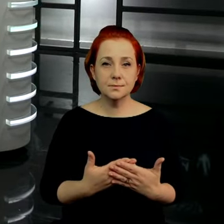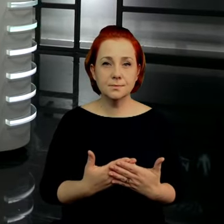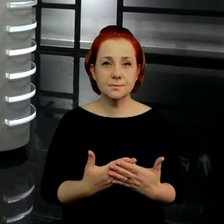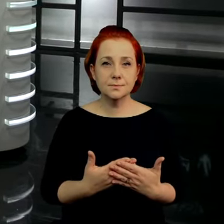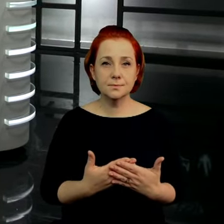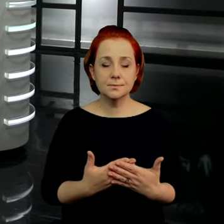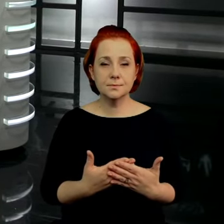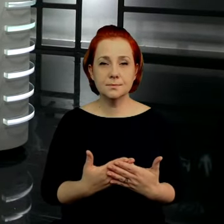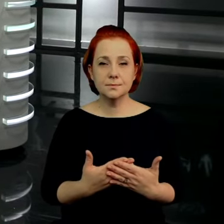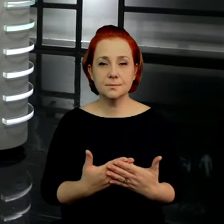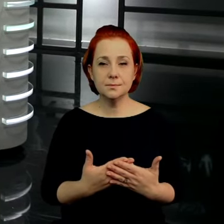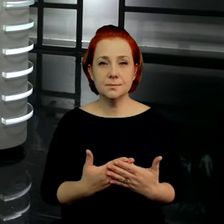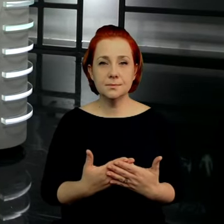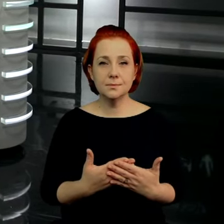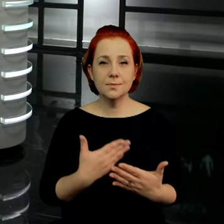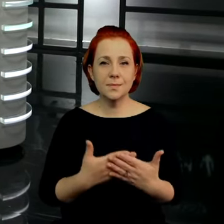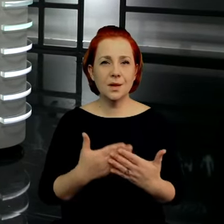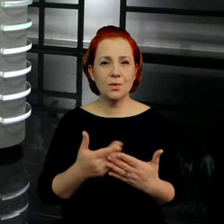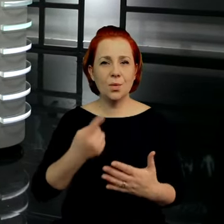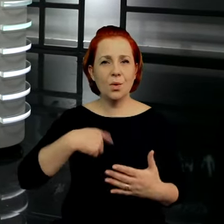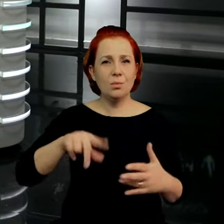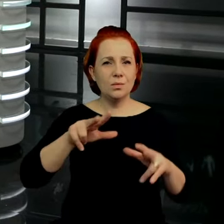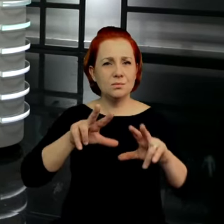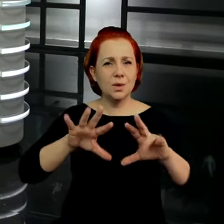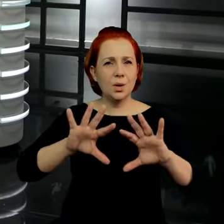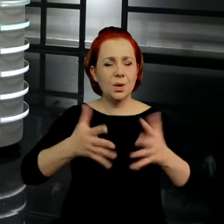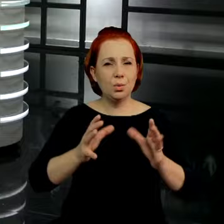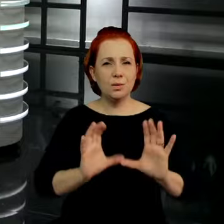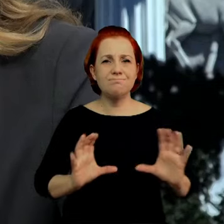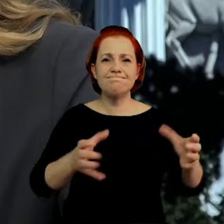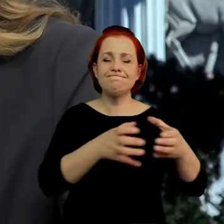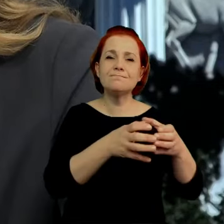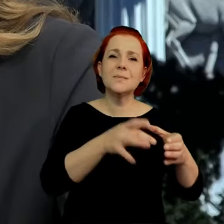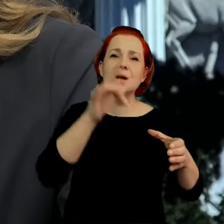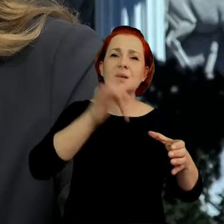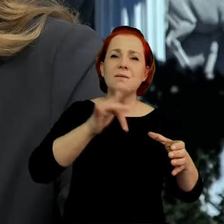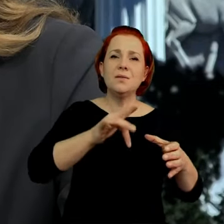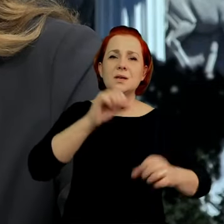tę kłótnię w rodzinie wokół Sądu Najwyższego i głosowania o Sąd Najwyższy.